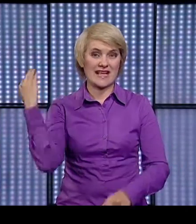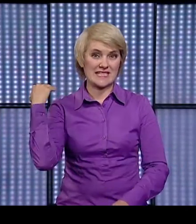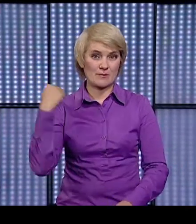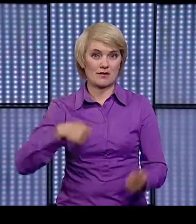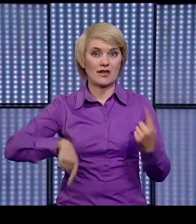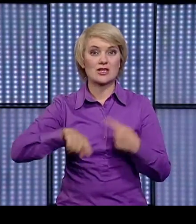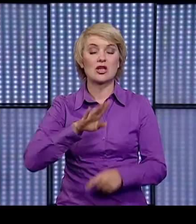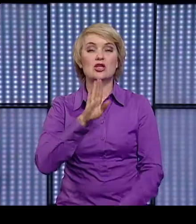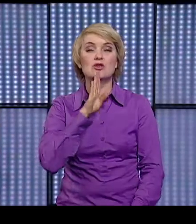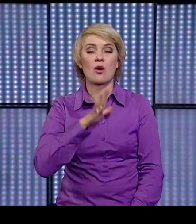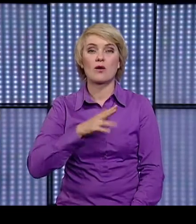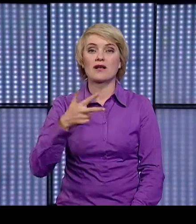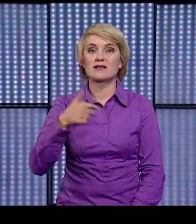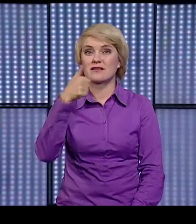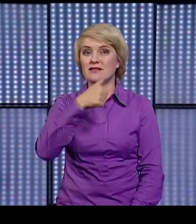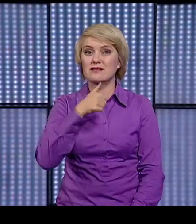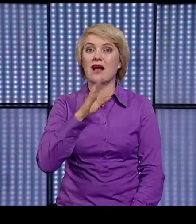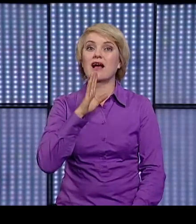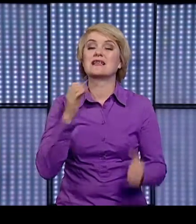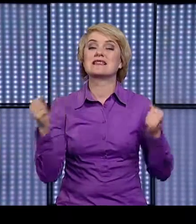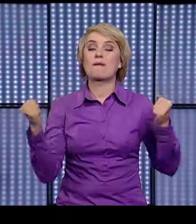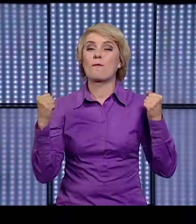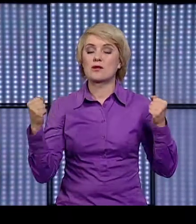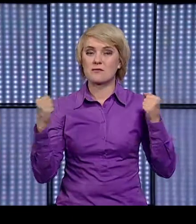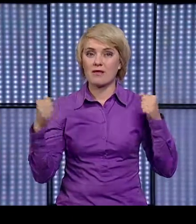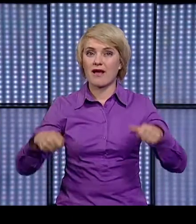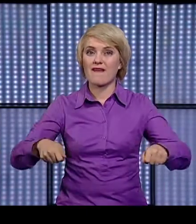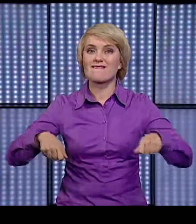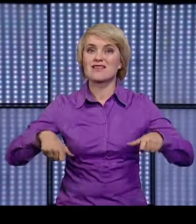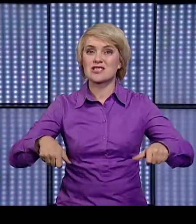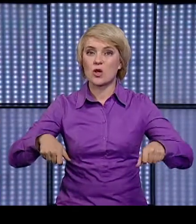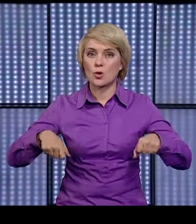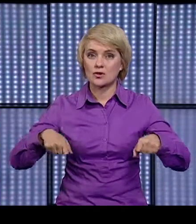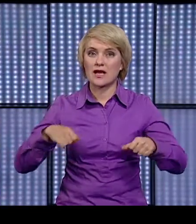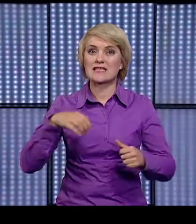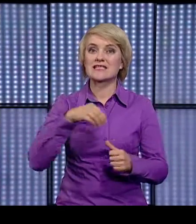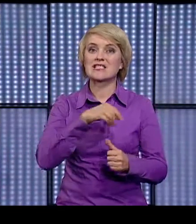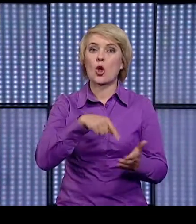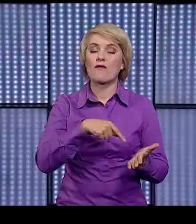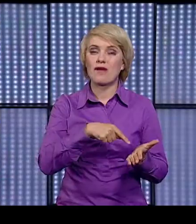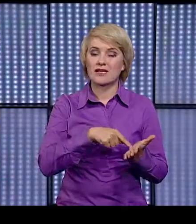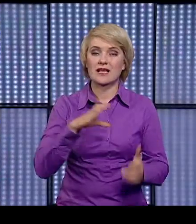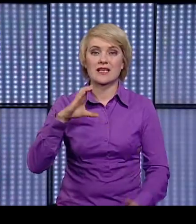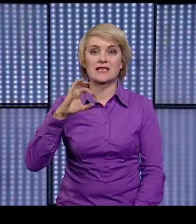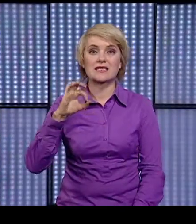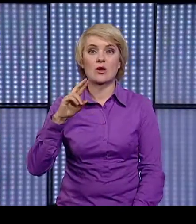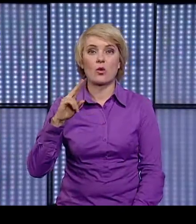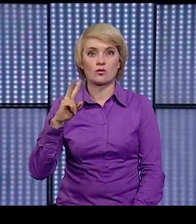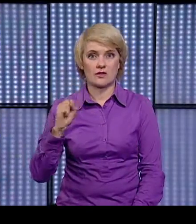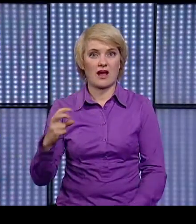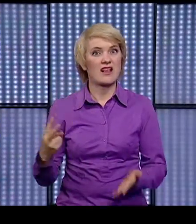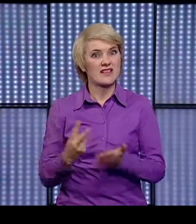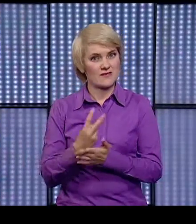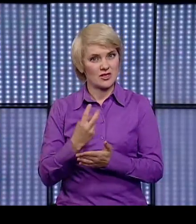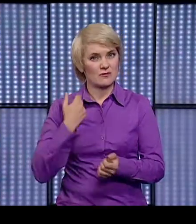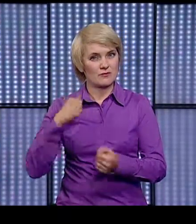37-річна спортсменка-візочниця зі Слов'янська Ірина Соцька. Двічі призерка Лондона і тепер вже дворазова бронзова призерка Ріо.